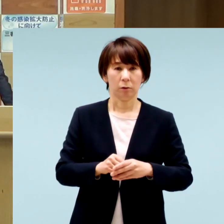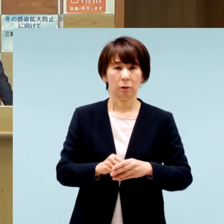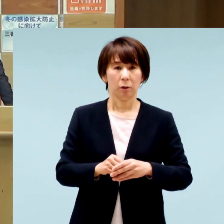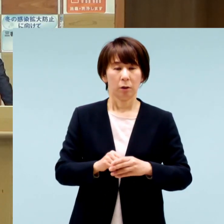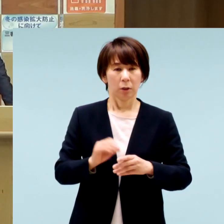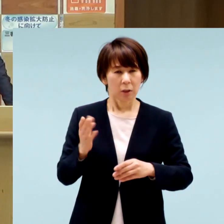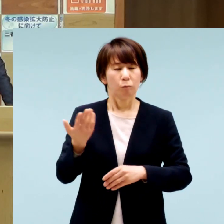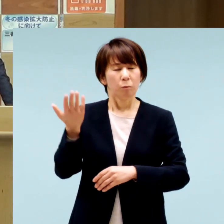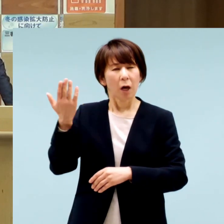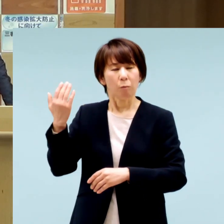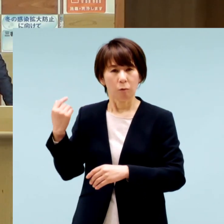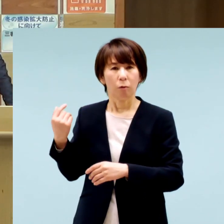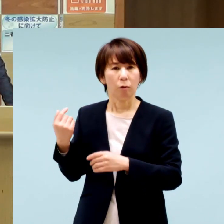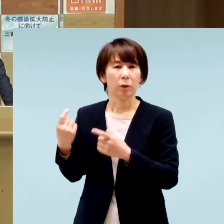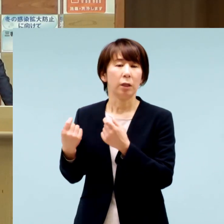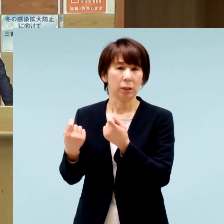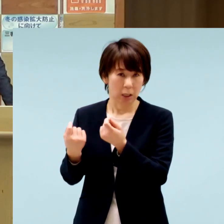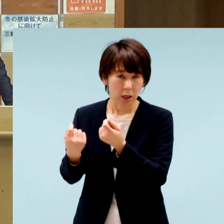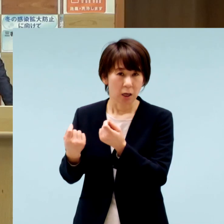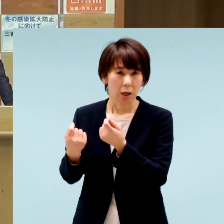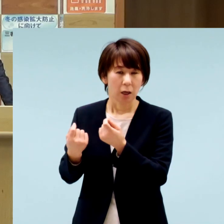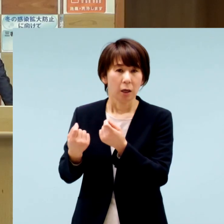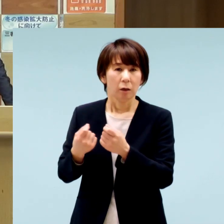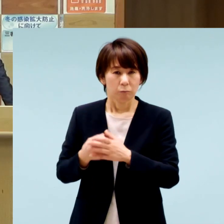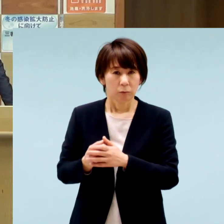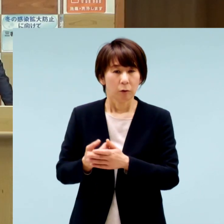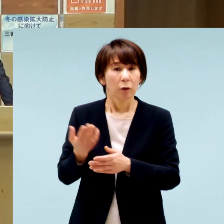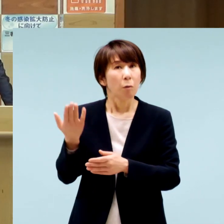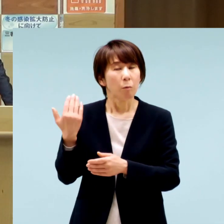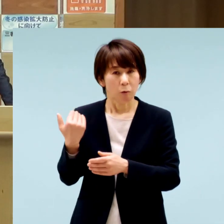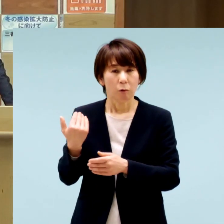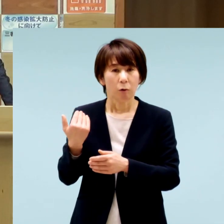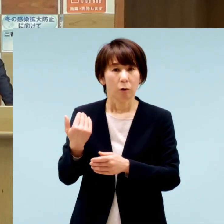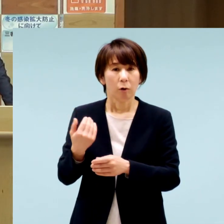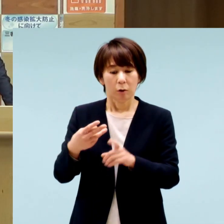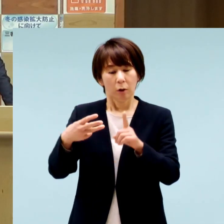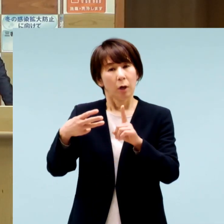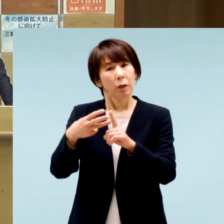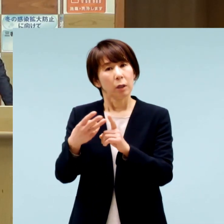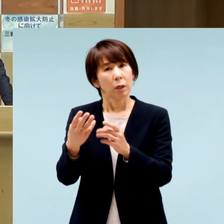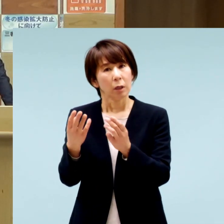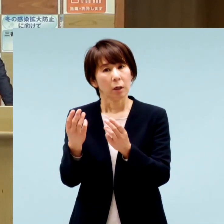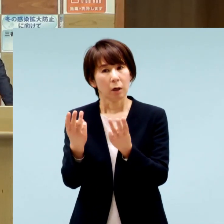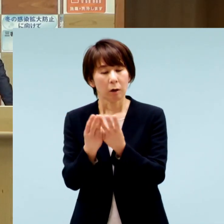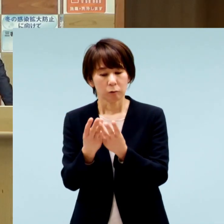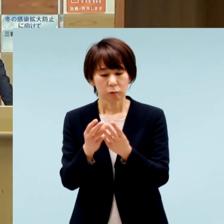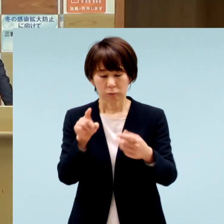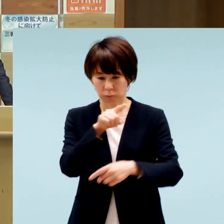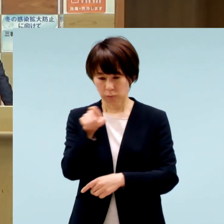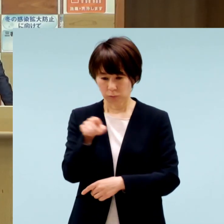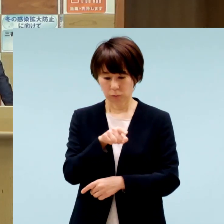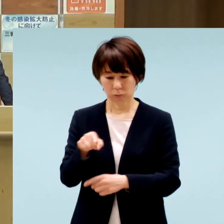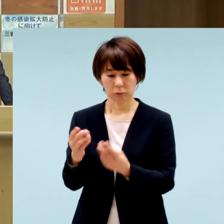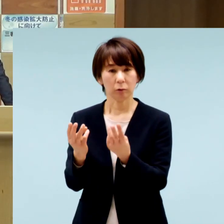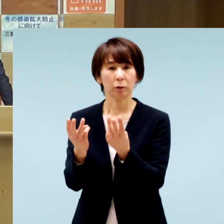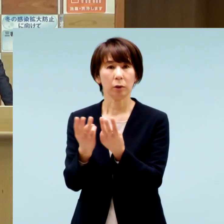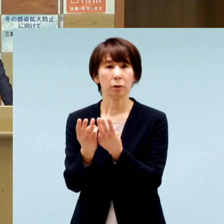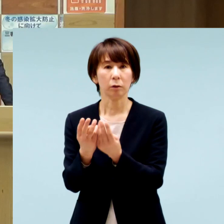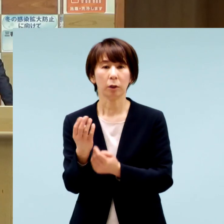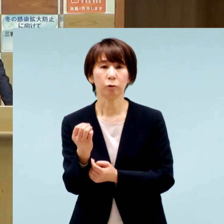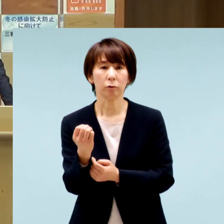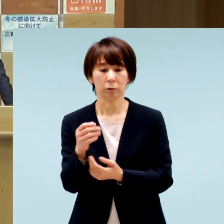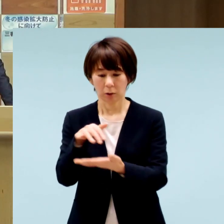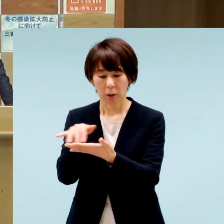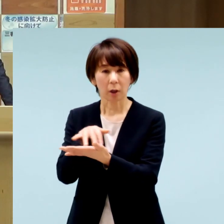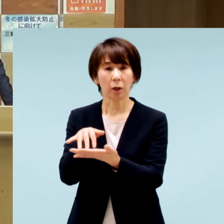端に言えばその、何日だろうが今まで日割り計算とか全くしないわけですから、ですから今回極端に1日だったんでみん